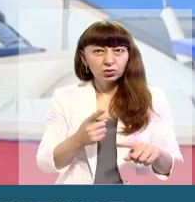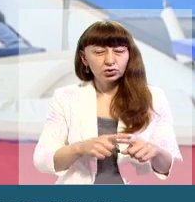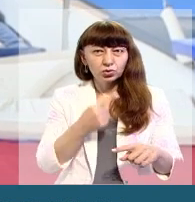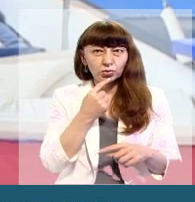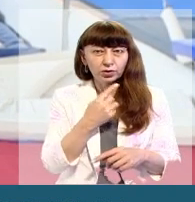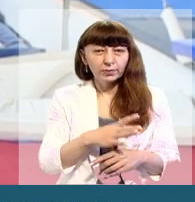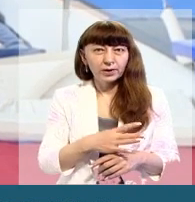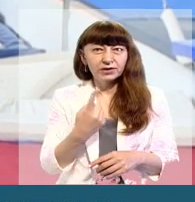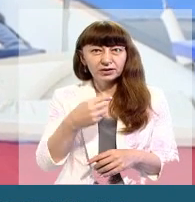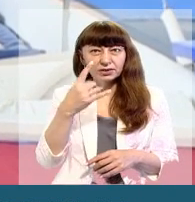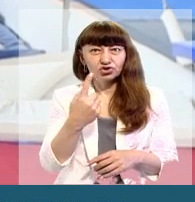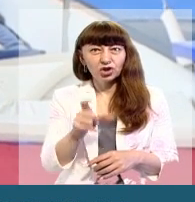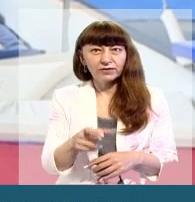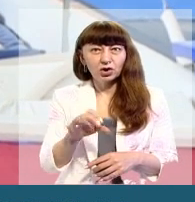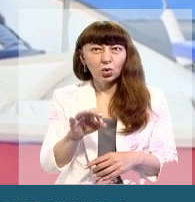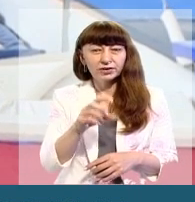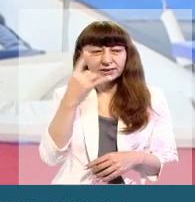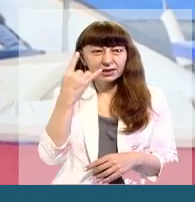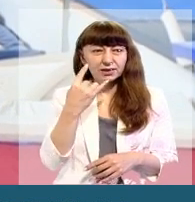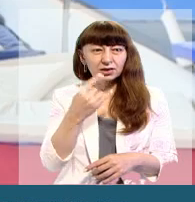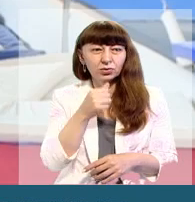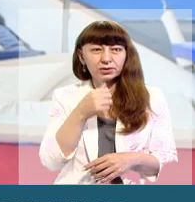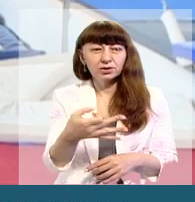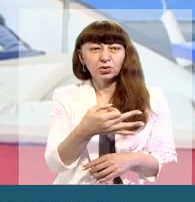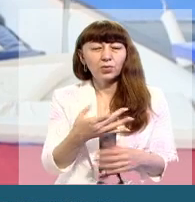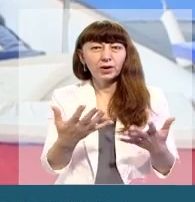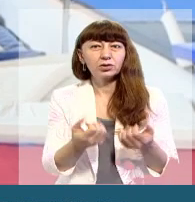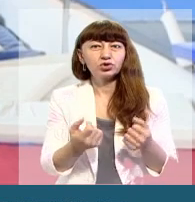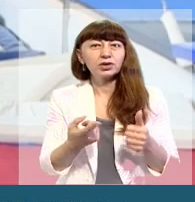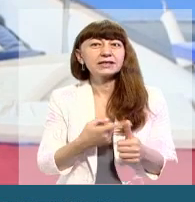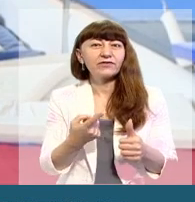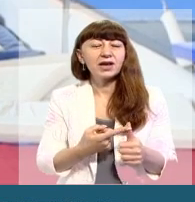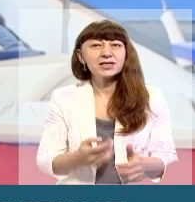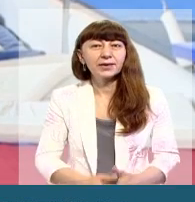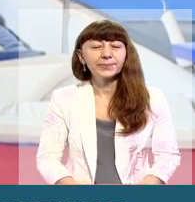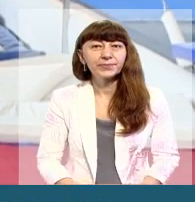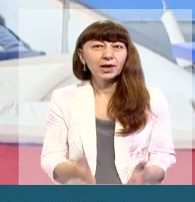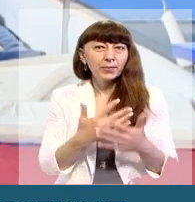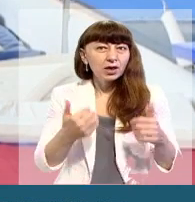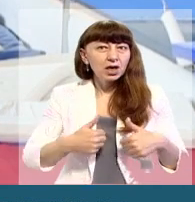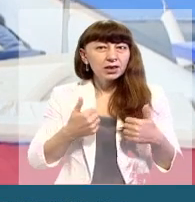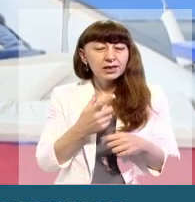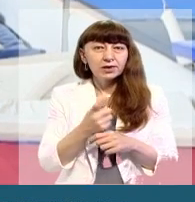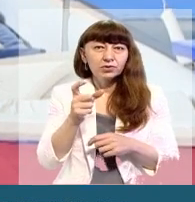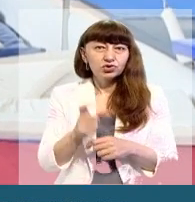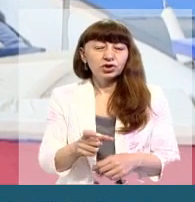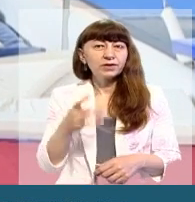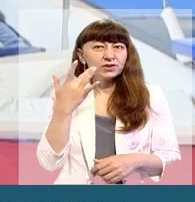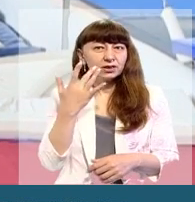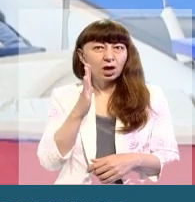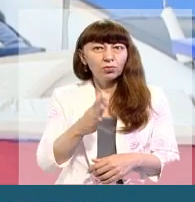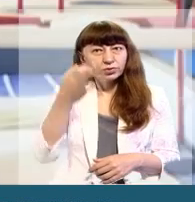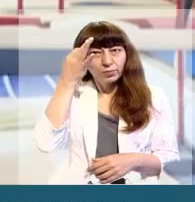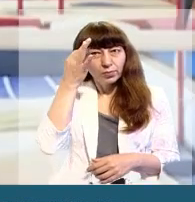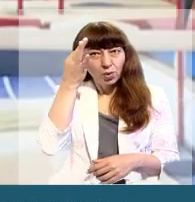Один человек от страны. И, соответственно, наша область завоевала это звание. Так что мы гордимся этим парнем и всегда будем